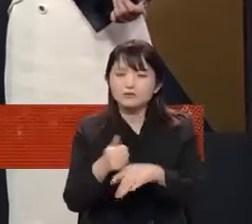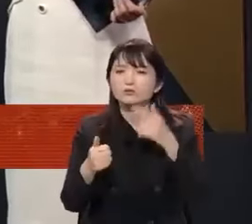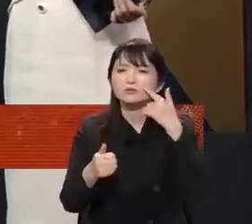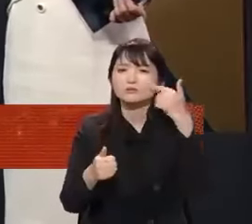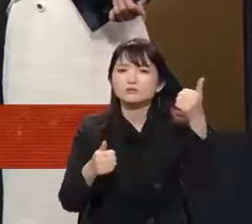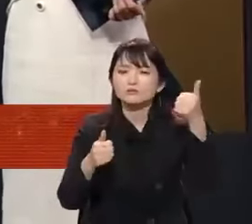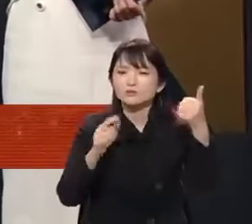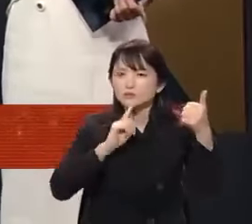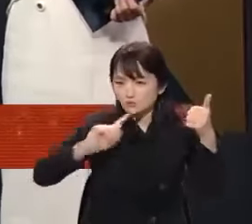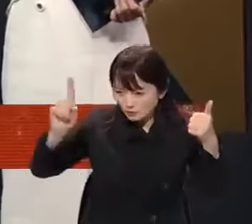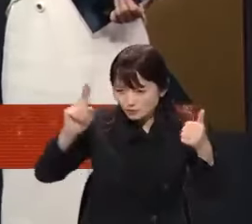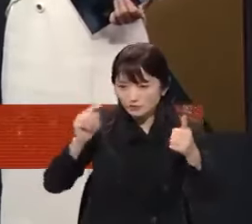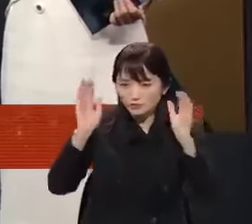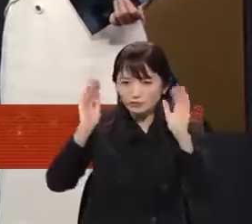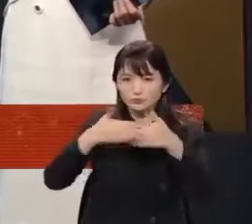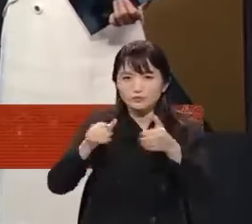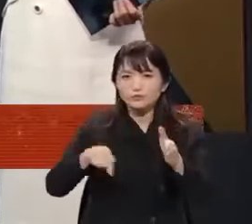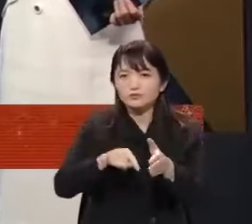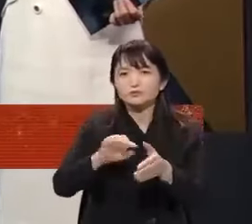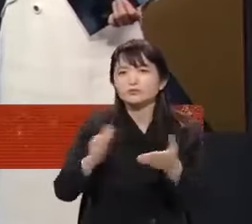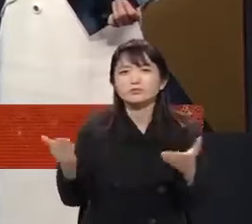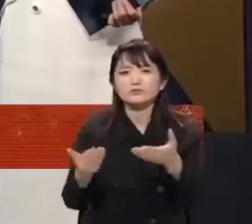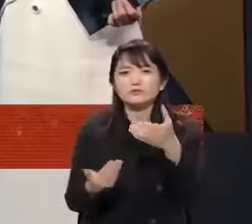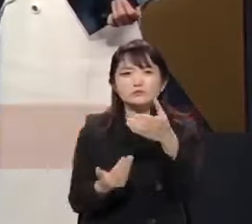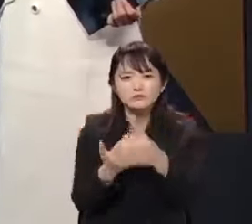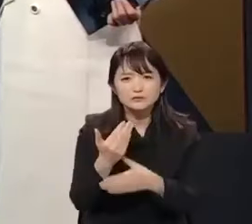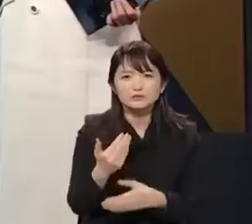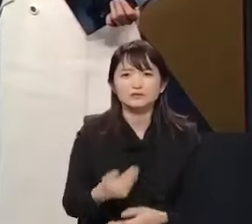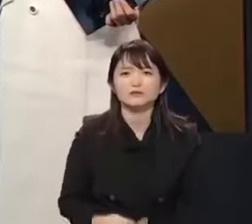대체 그날 교실 안에서 무슨 일이 벌어진 걸까요?